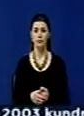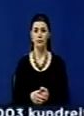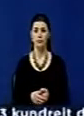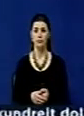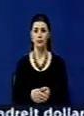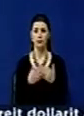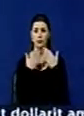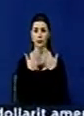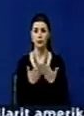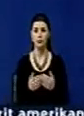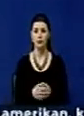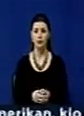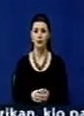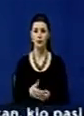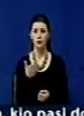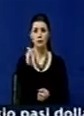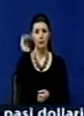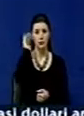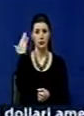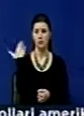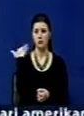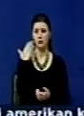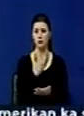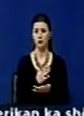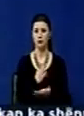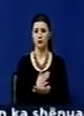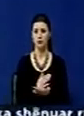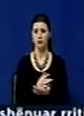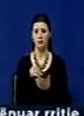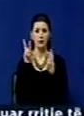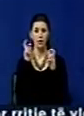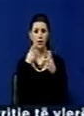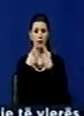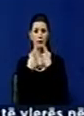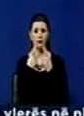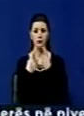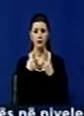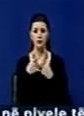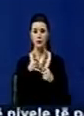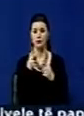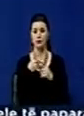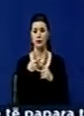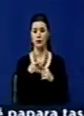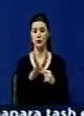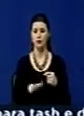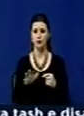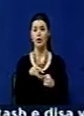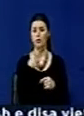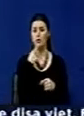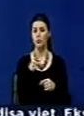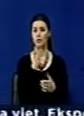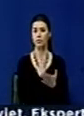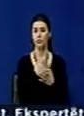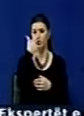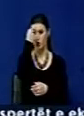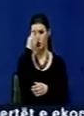Faleminderit kryesus. Ministri Komi parë është ngrit një temë aktuale në mediat e Kosovës se ju në